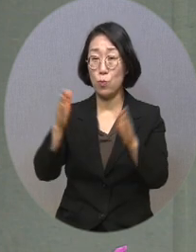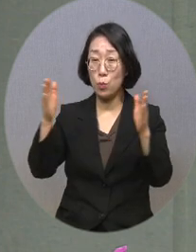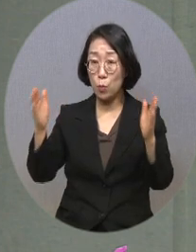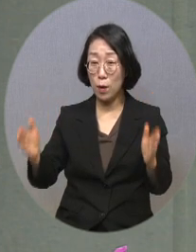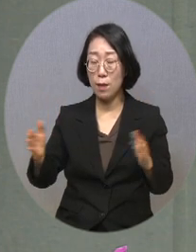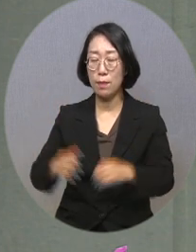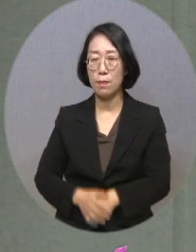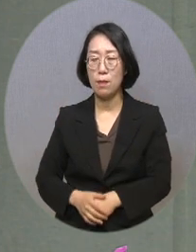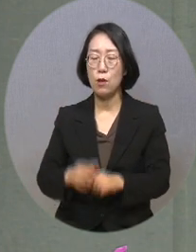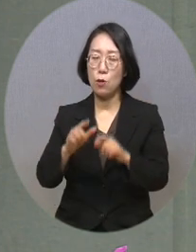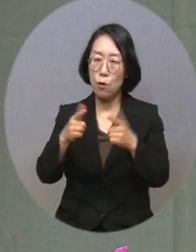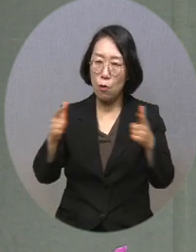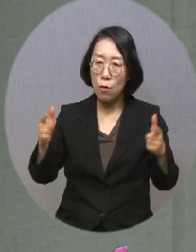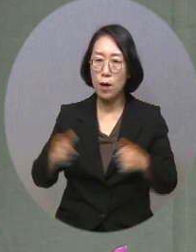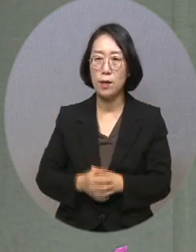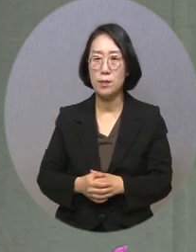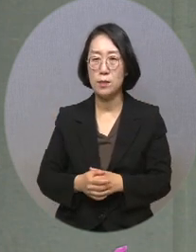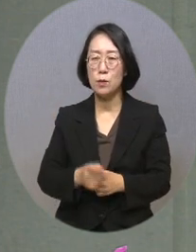지금 여러 가지